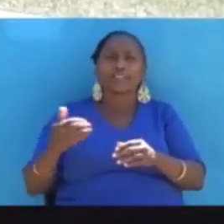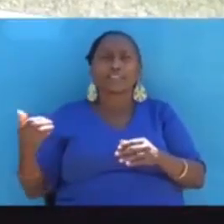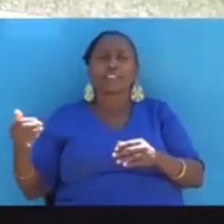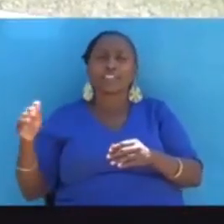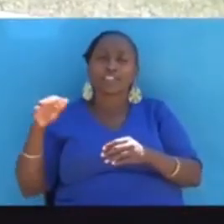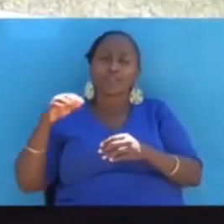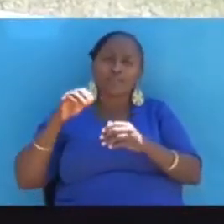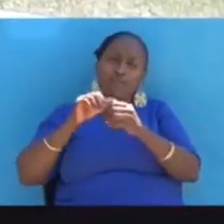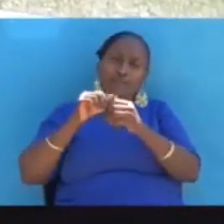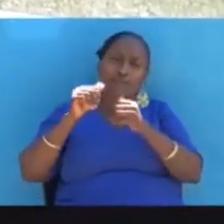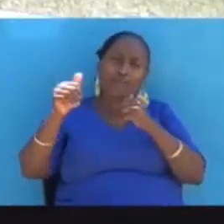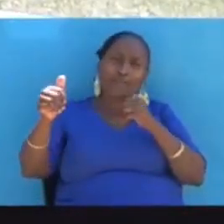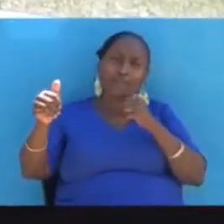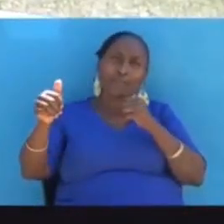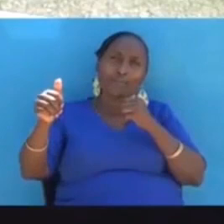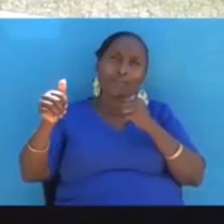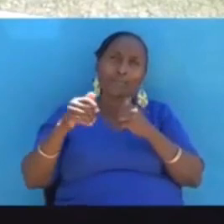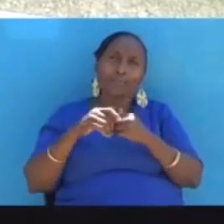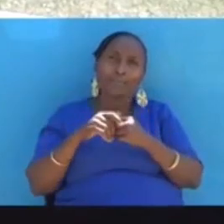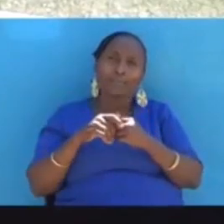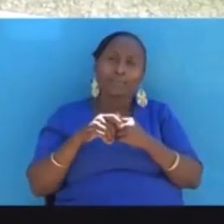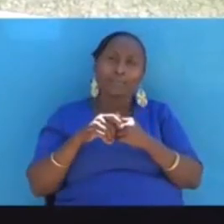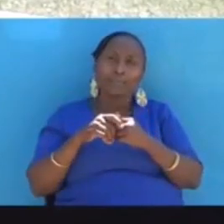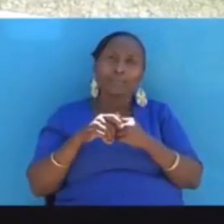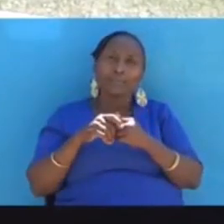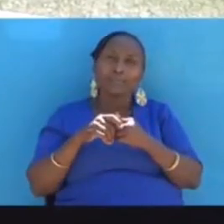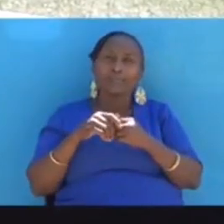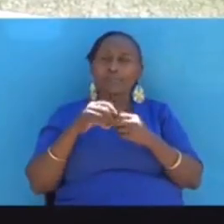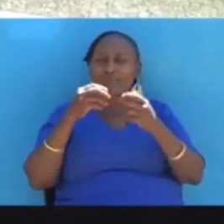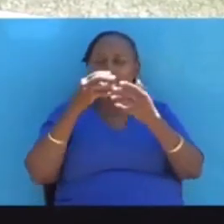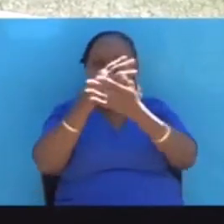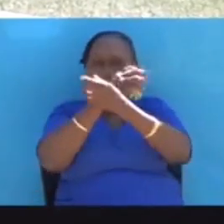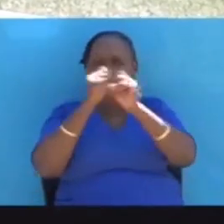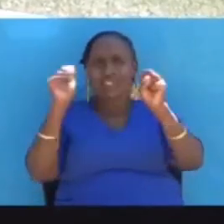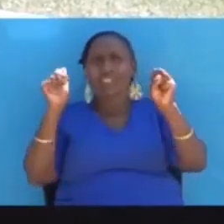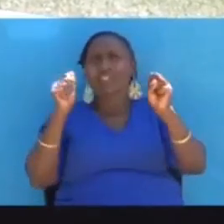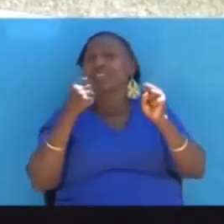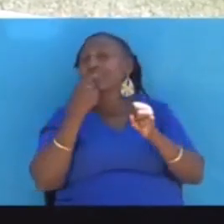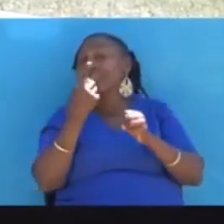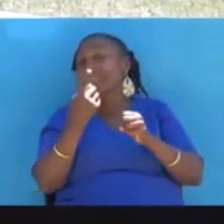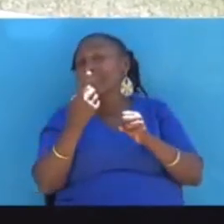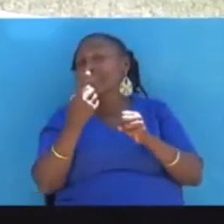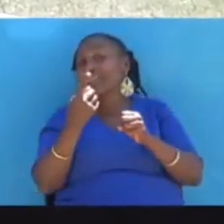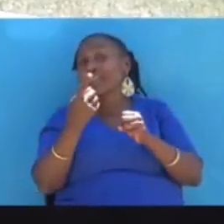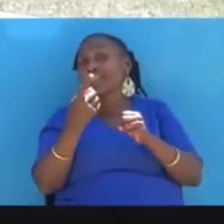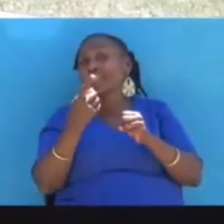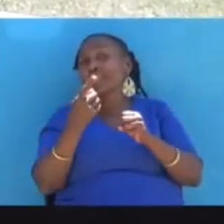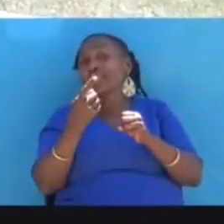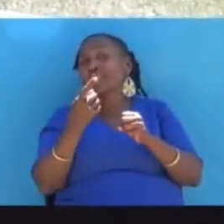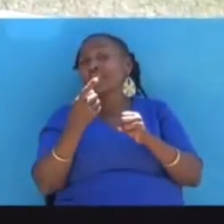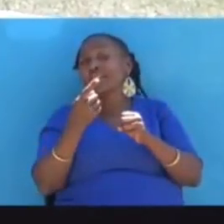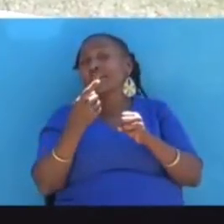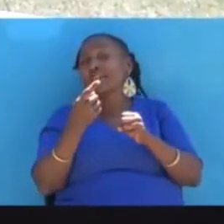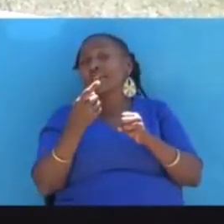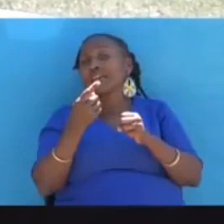wanapeleka watoto yao. Rais akasema hawezi peleka mtoto yake, hawezi peleka ndugu